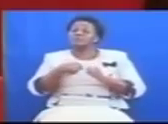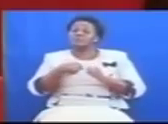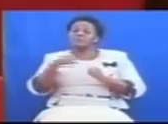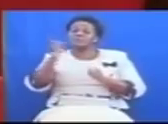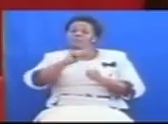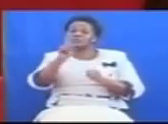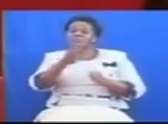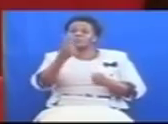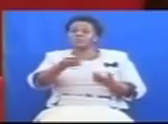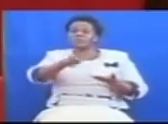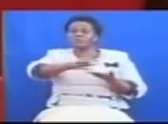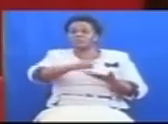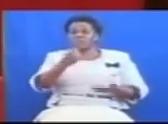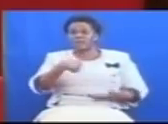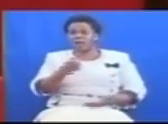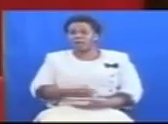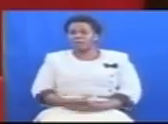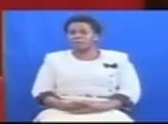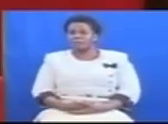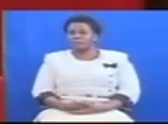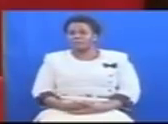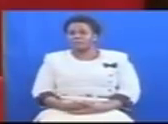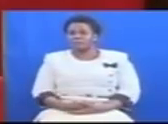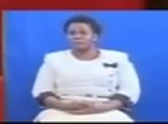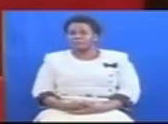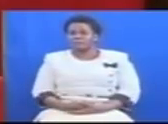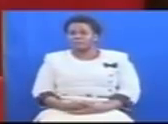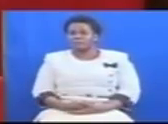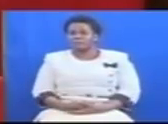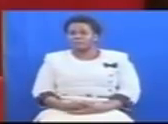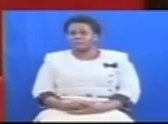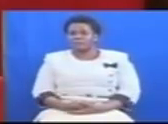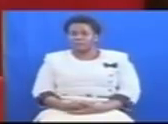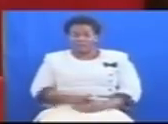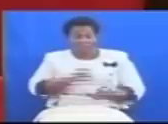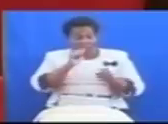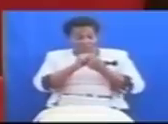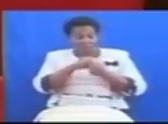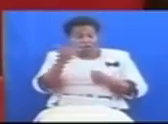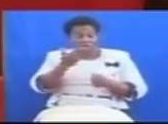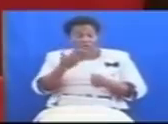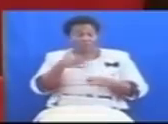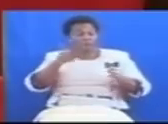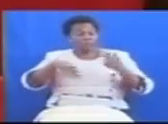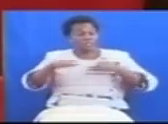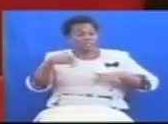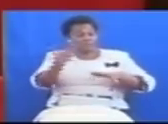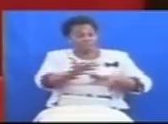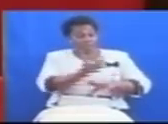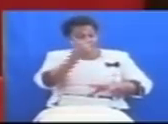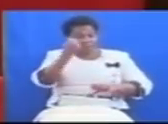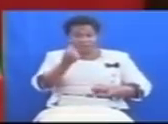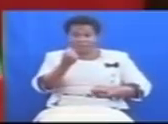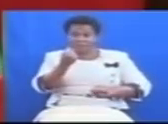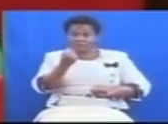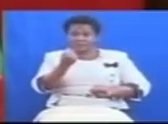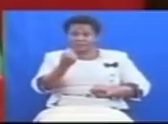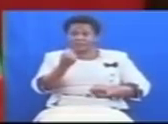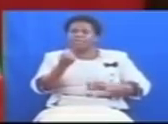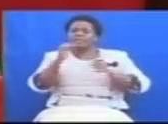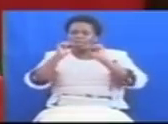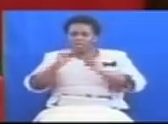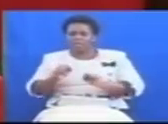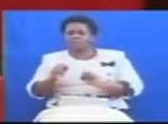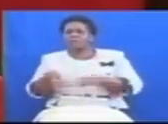nyongeza. Kwa sababu jambo lolote linalokuwa nataka lifanikiwe linakuwa na